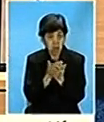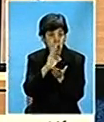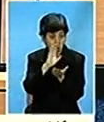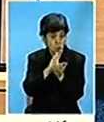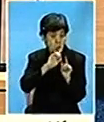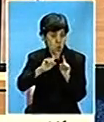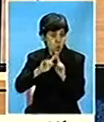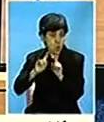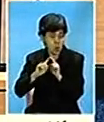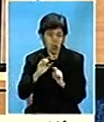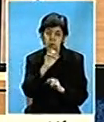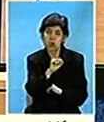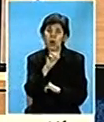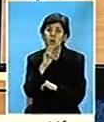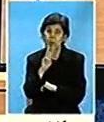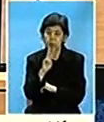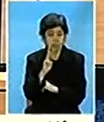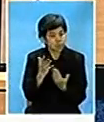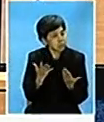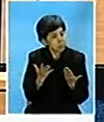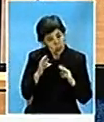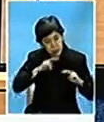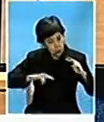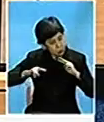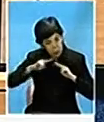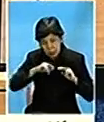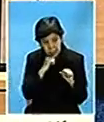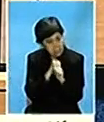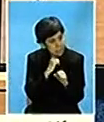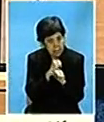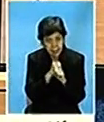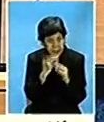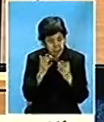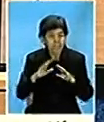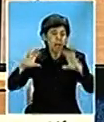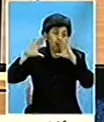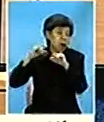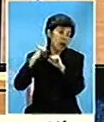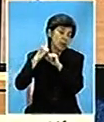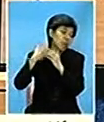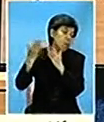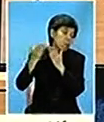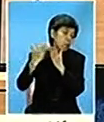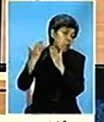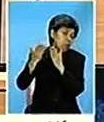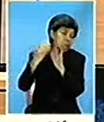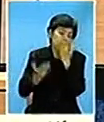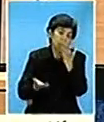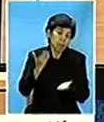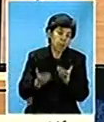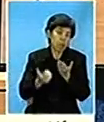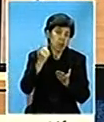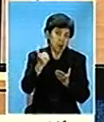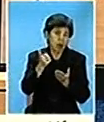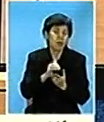การนี้วุฒิสภาไม่มีโอกาสได้พิจารณารายละเอียดรัฐบาลสามารถจะใช้จ่ายได้ตามประสงค์